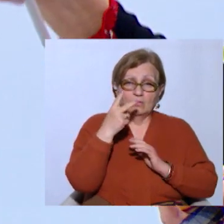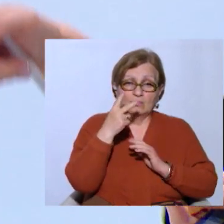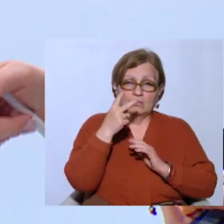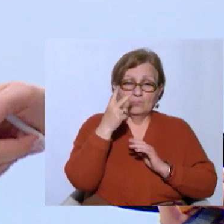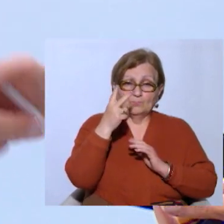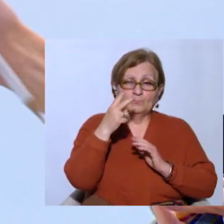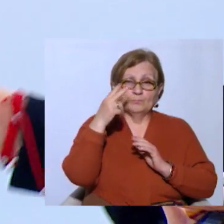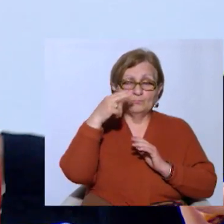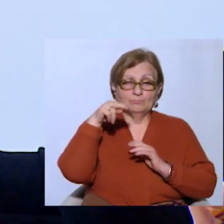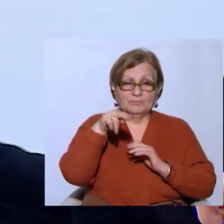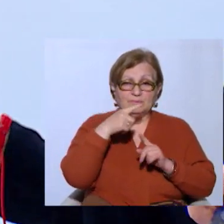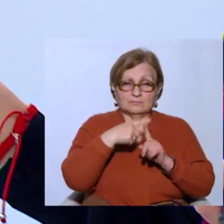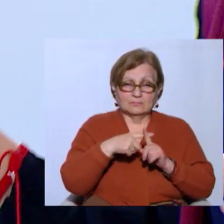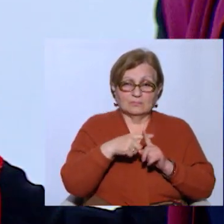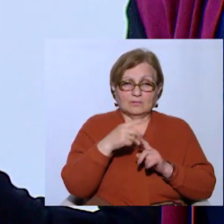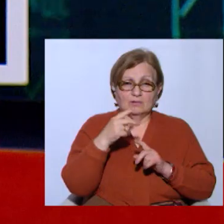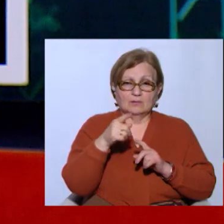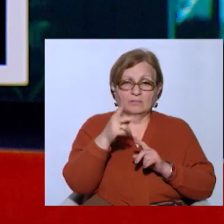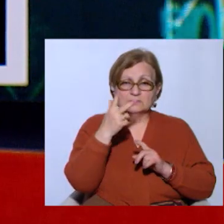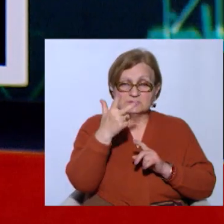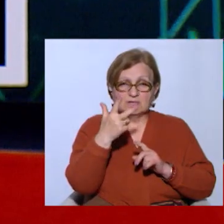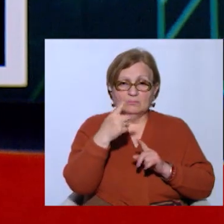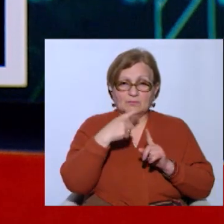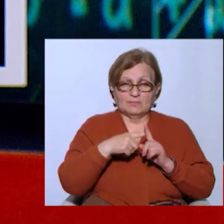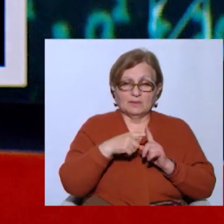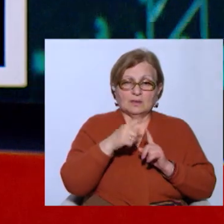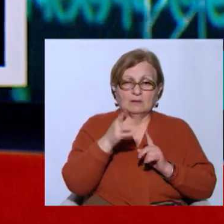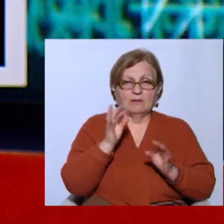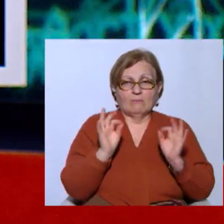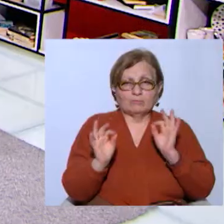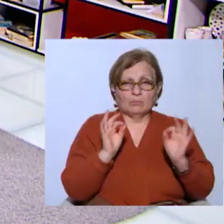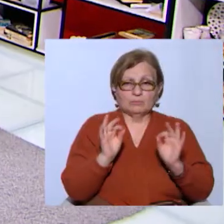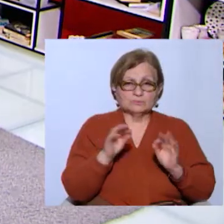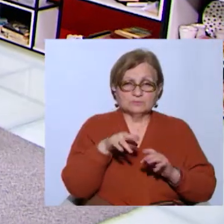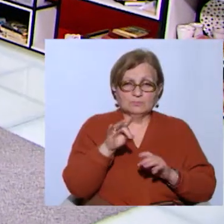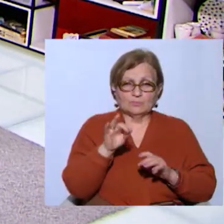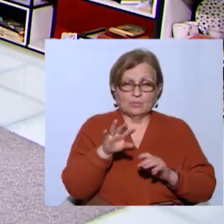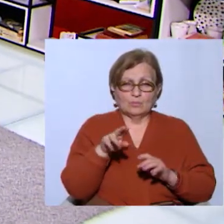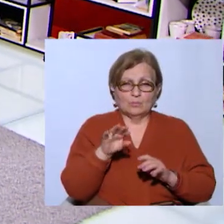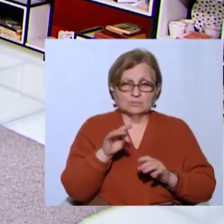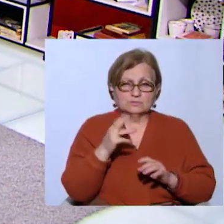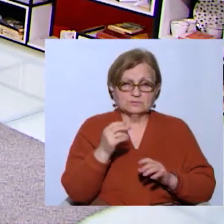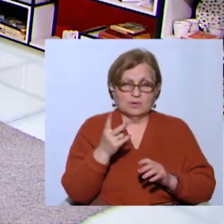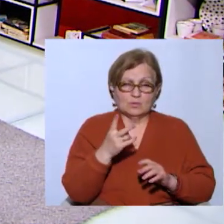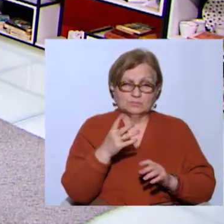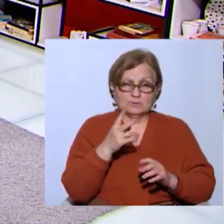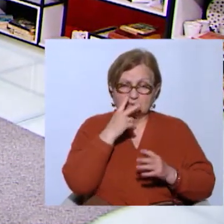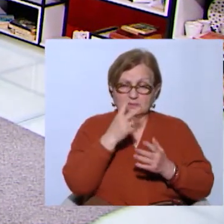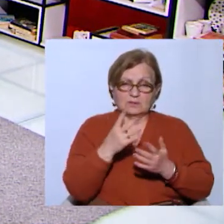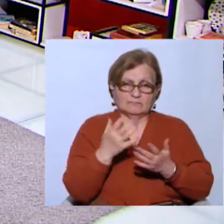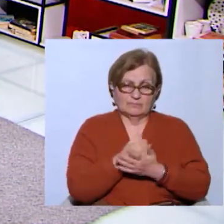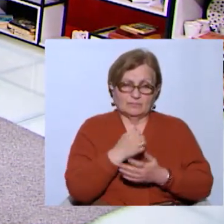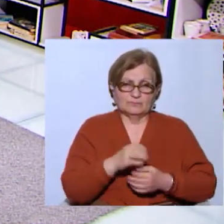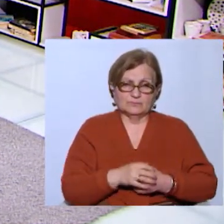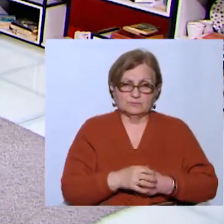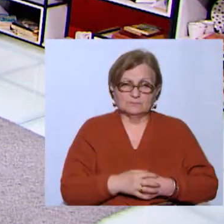π ნახევარი, 270 3 π ნახევარი, ანუ პროპორციის მეშვეობით ამ კანონზომიერებების დადგენა მარტივად შეგიძლია.